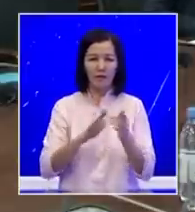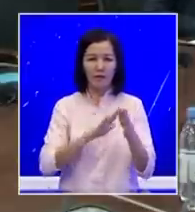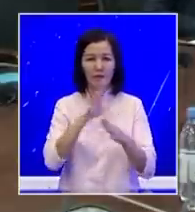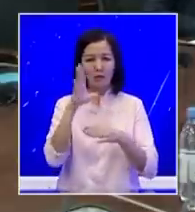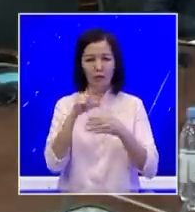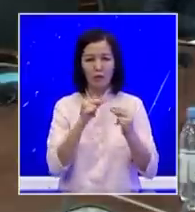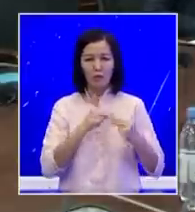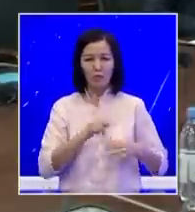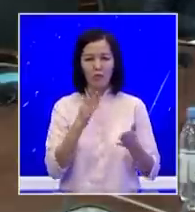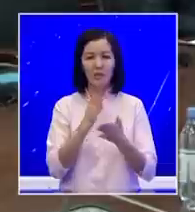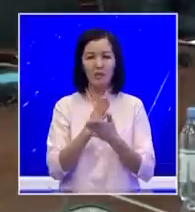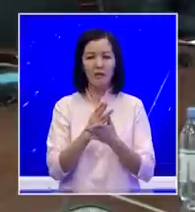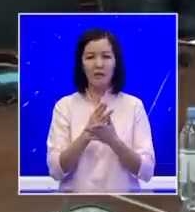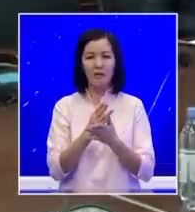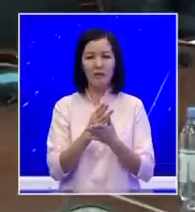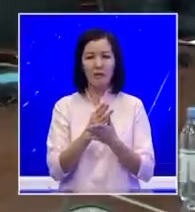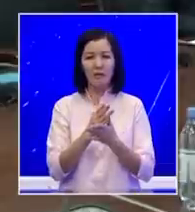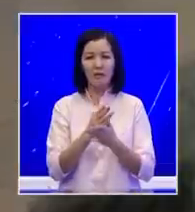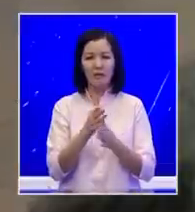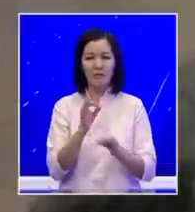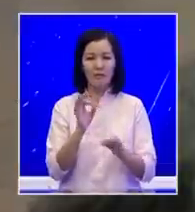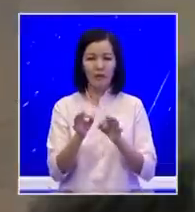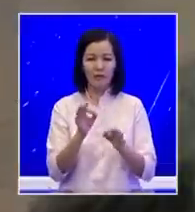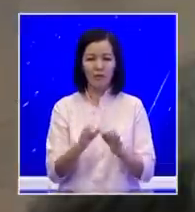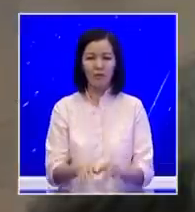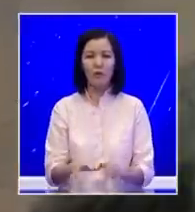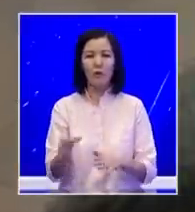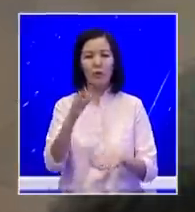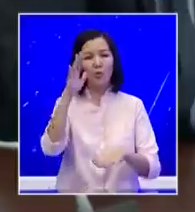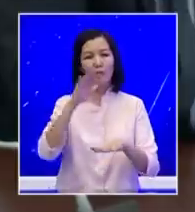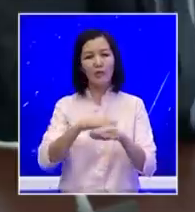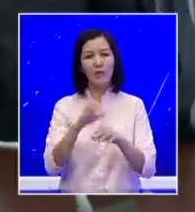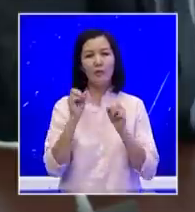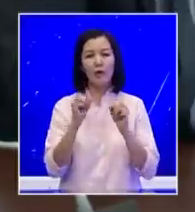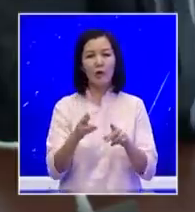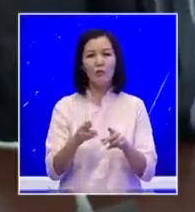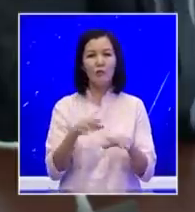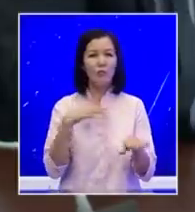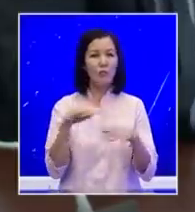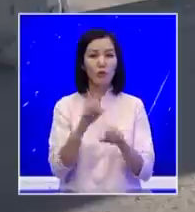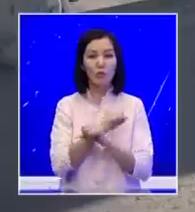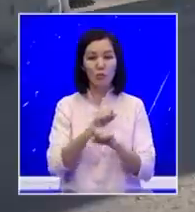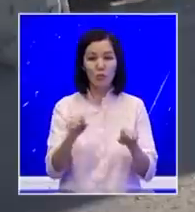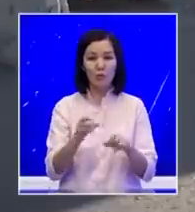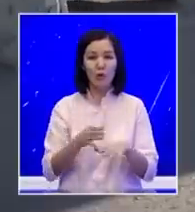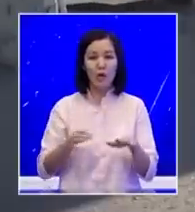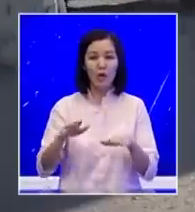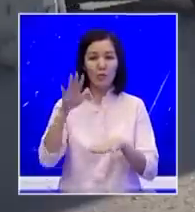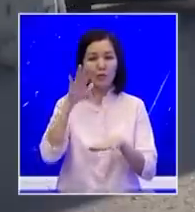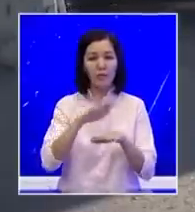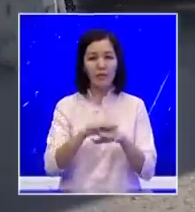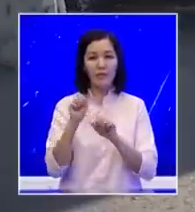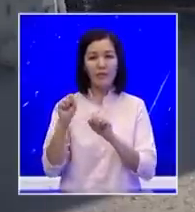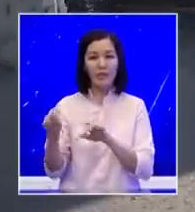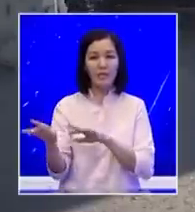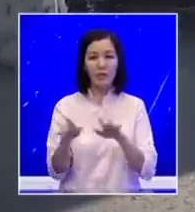тұр. Қалған шаруаларымыз дұрыс заманға басқа. Облыс әкімі енді қауіпсіз деп босаңсып кетпендер деді. Аудан басшысына сақтық